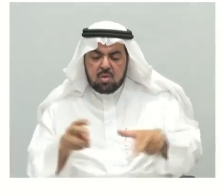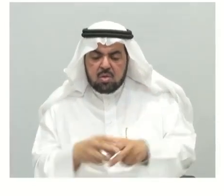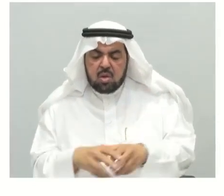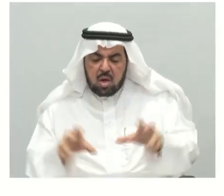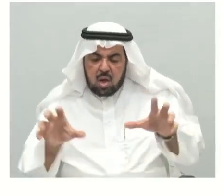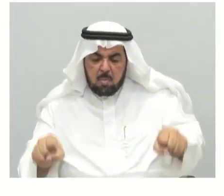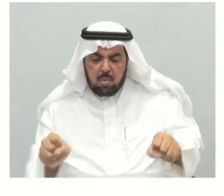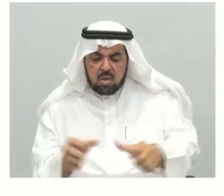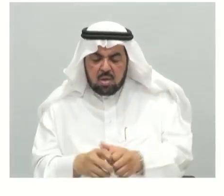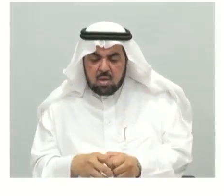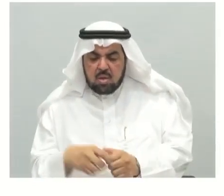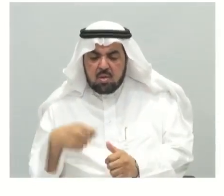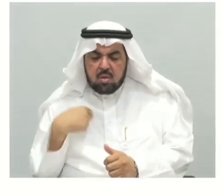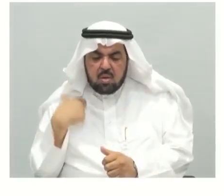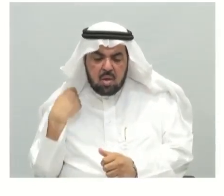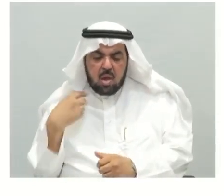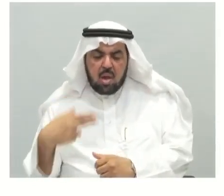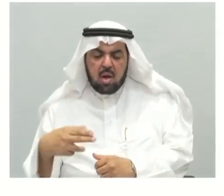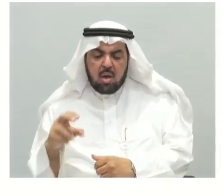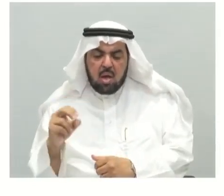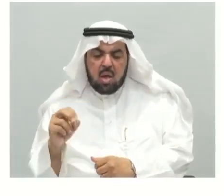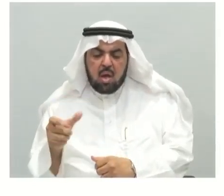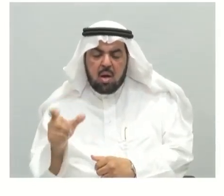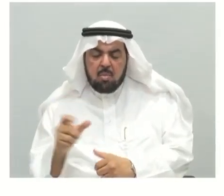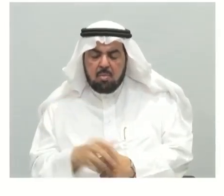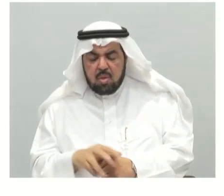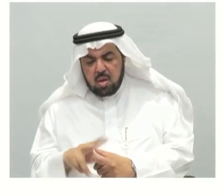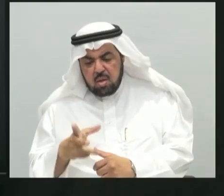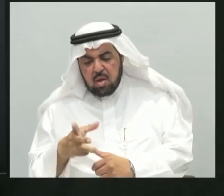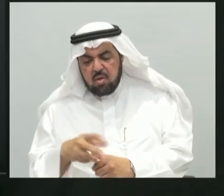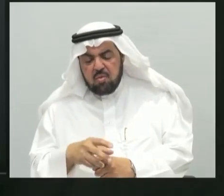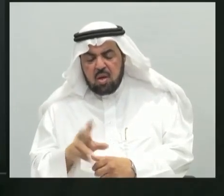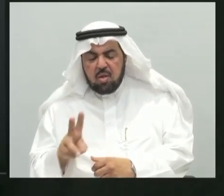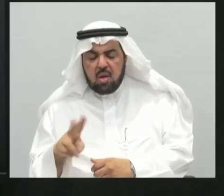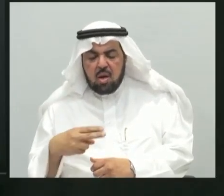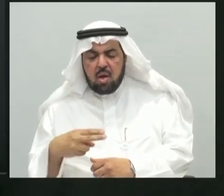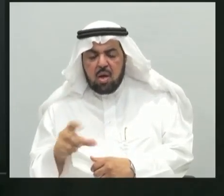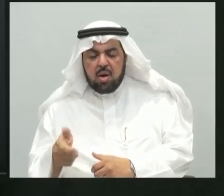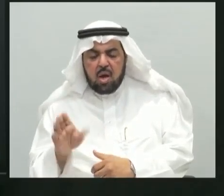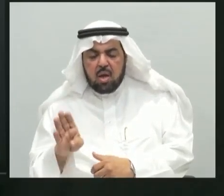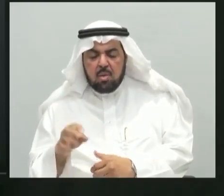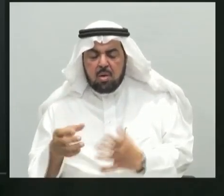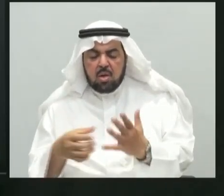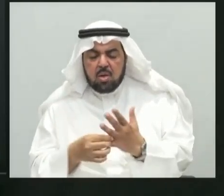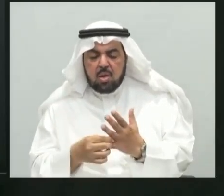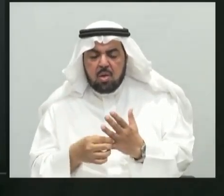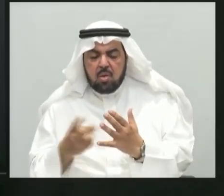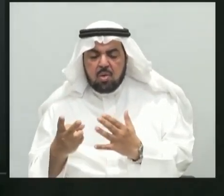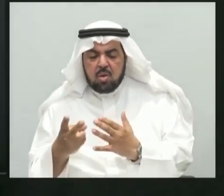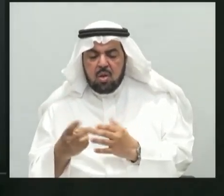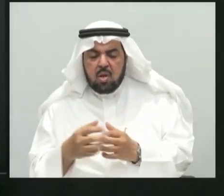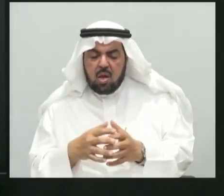كماشات نلاحظ انه العقرب فالعقرب يختلف عن العناكب في ان الزوج الثاني مباشره